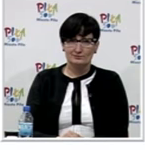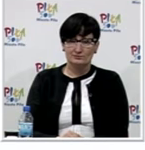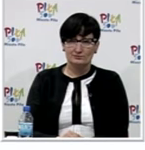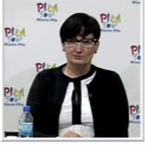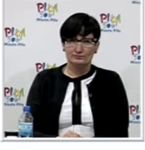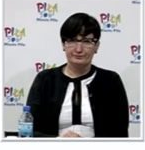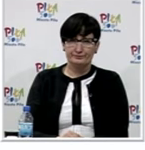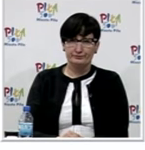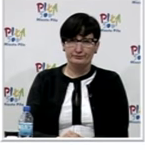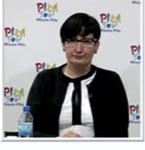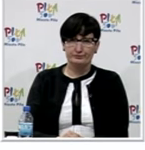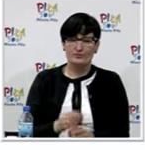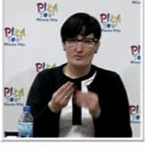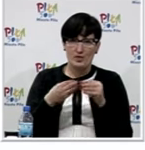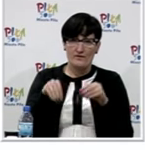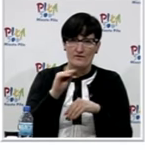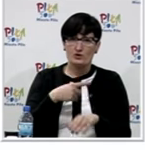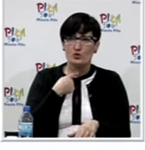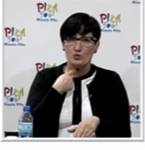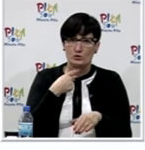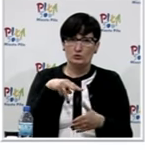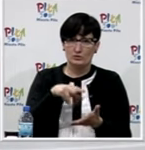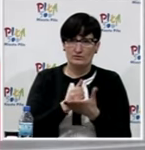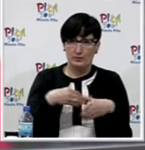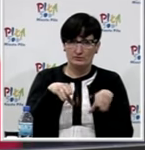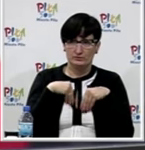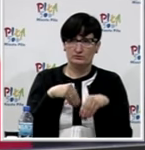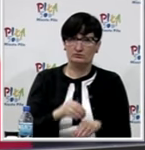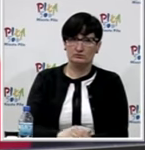Stwierdzam, że większością głosów uchwała została przyjęta.